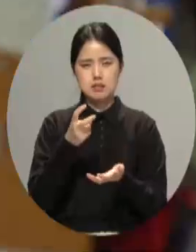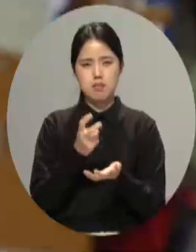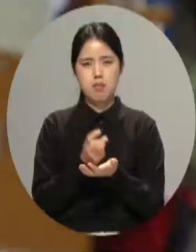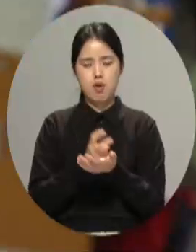방침입니다